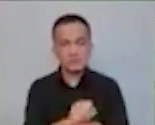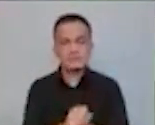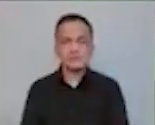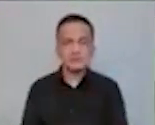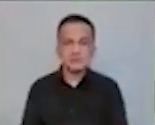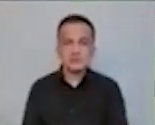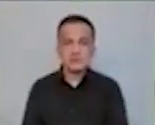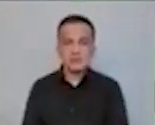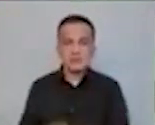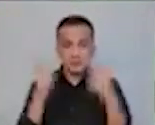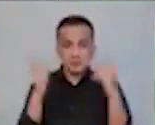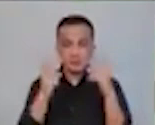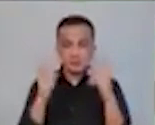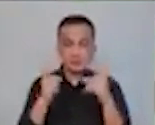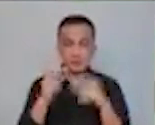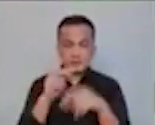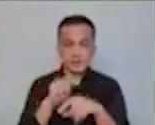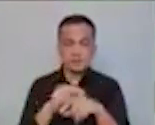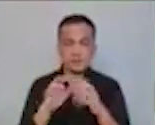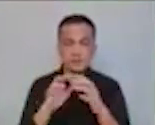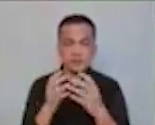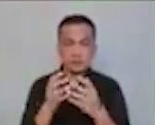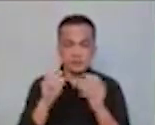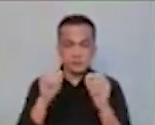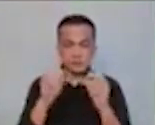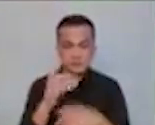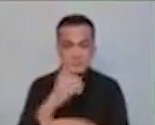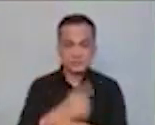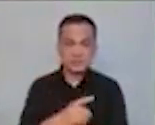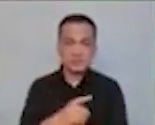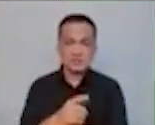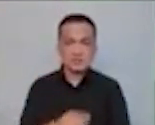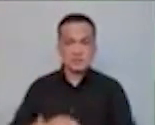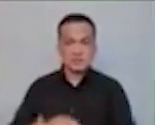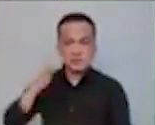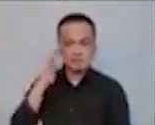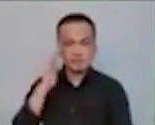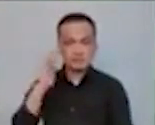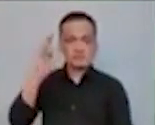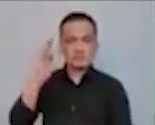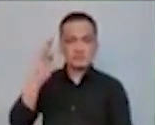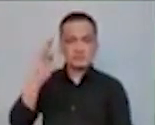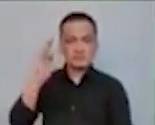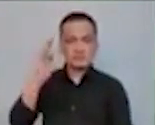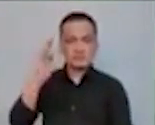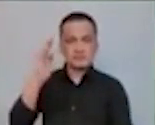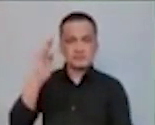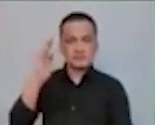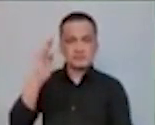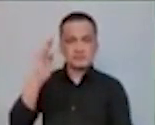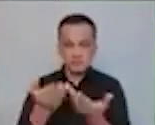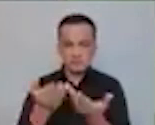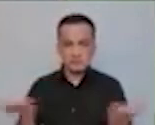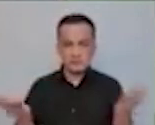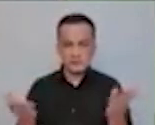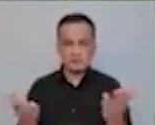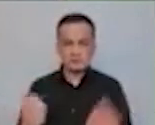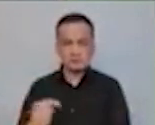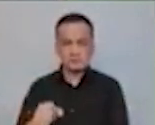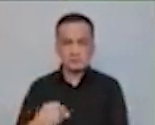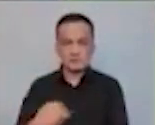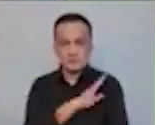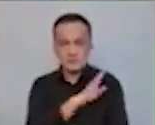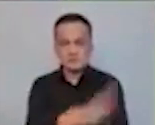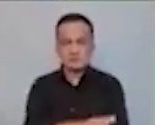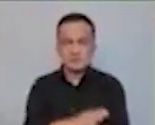pagdiriwang ng National at World Teachers Day, isang pagsaludo at pagbibigay pugay sa ating magigiting na guro. At live mula